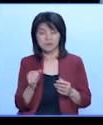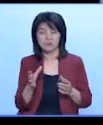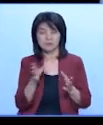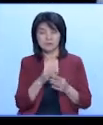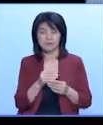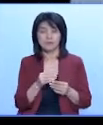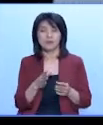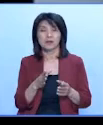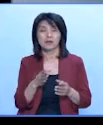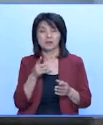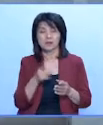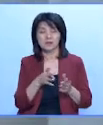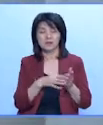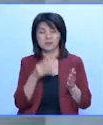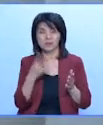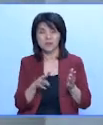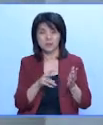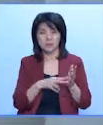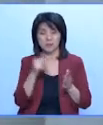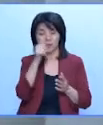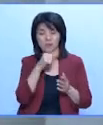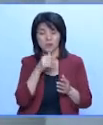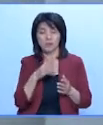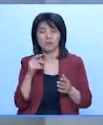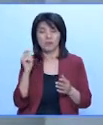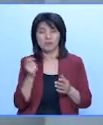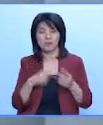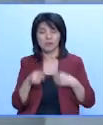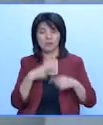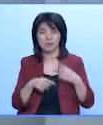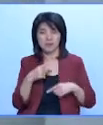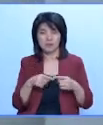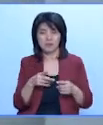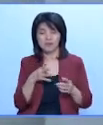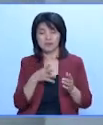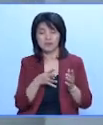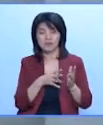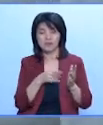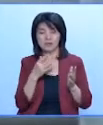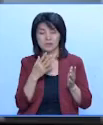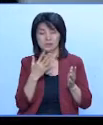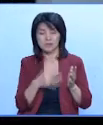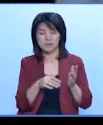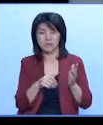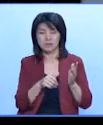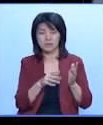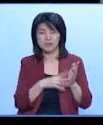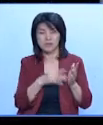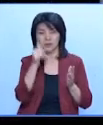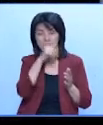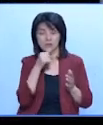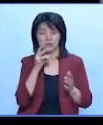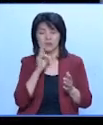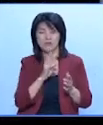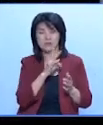болады. 1947 жылы соғыстан аман-есен оралады. Кейін 1959 жылы Новосібір өңірінен Қазақстанға қоныс